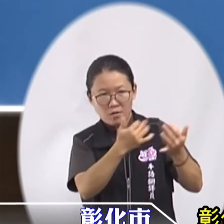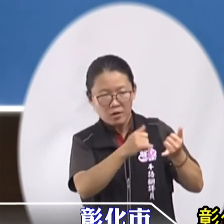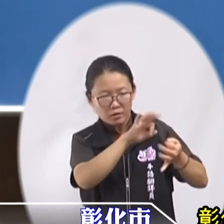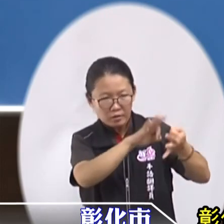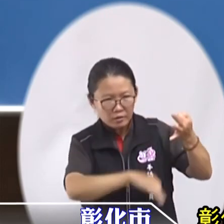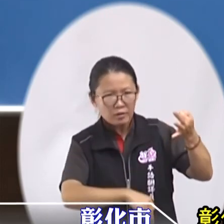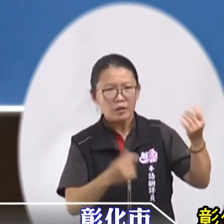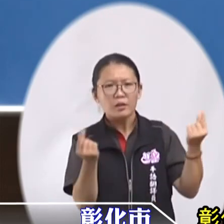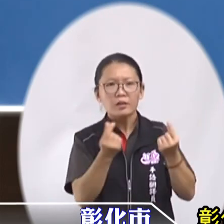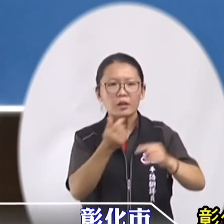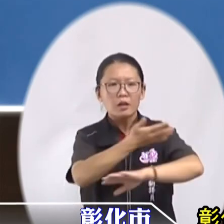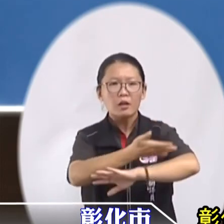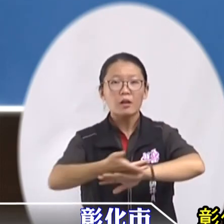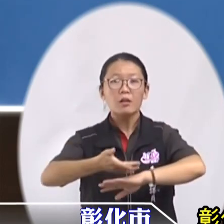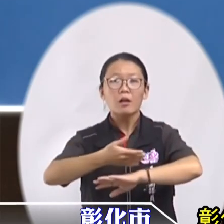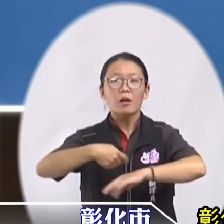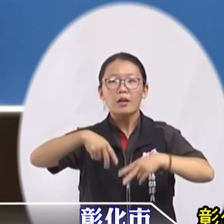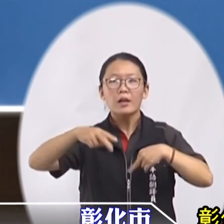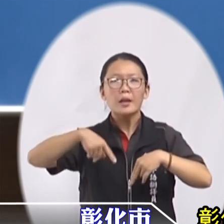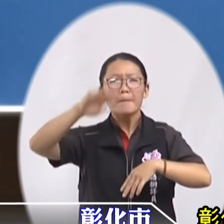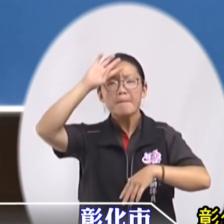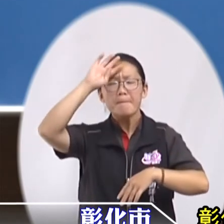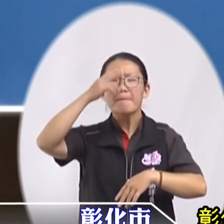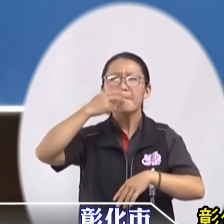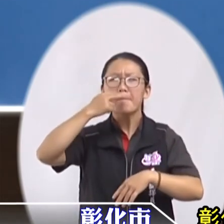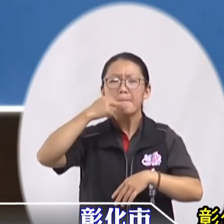打流感疫苗一样哈。